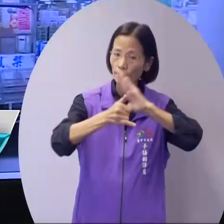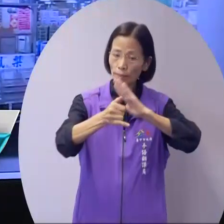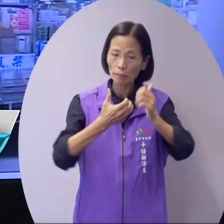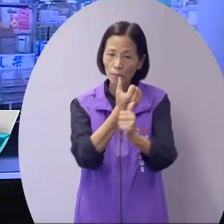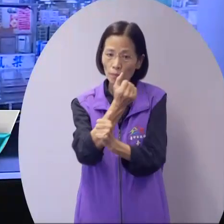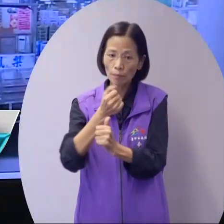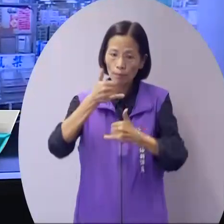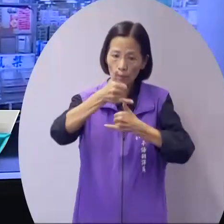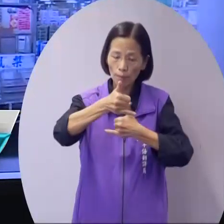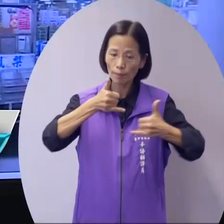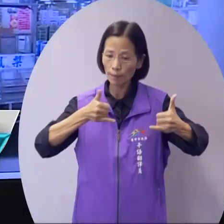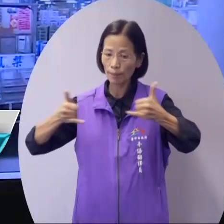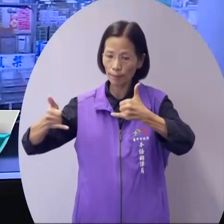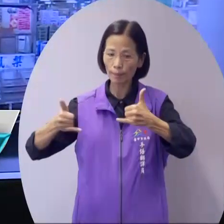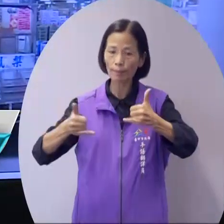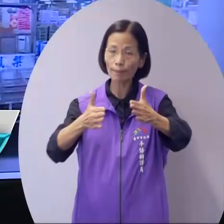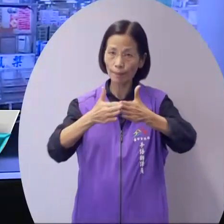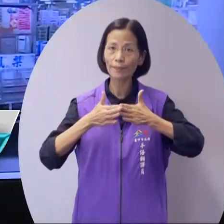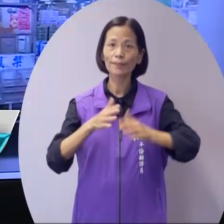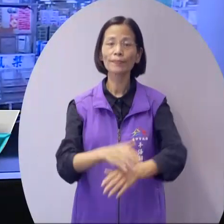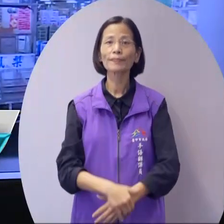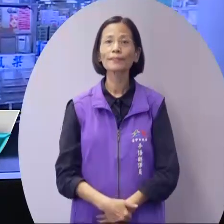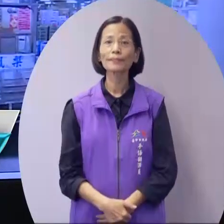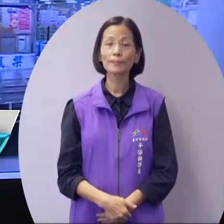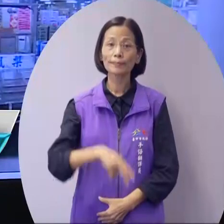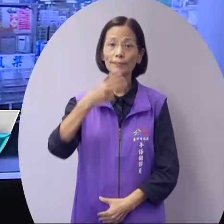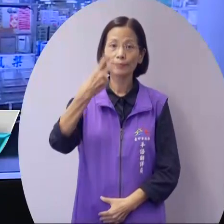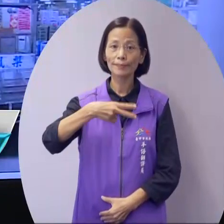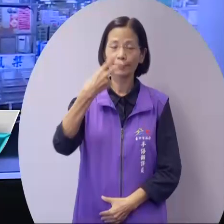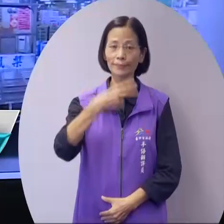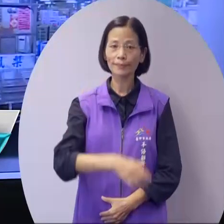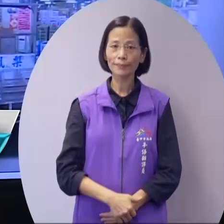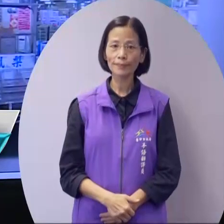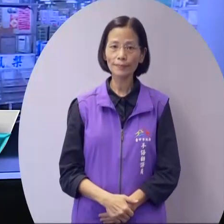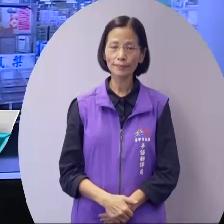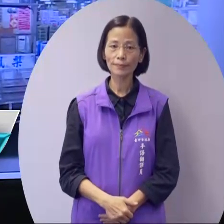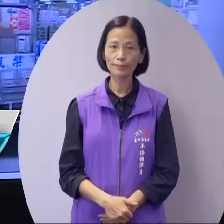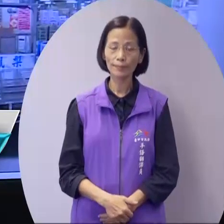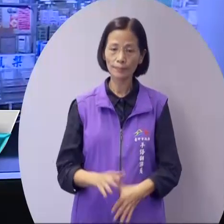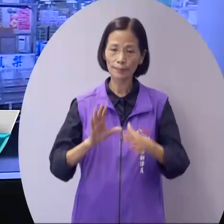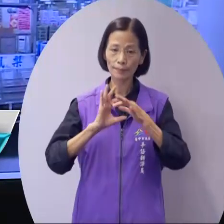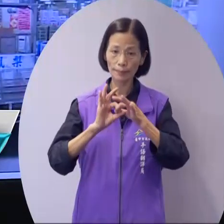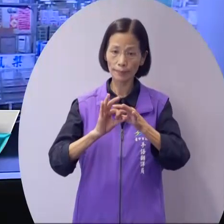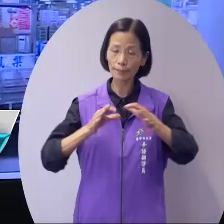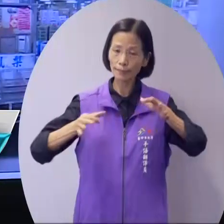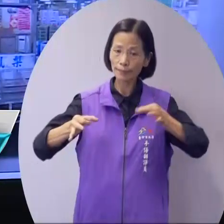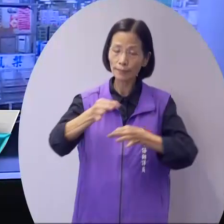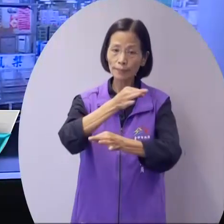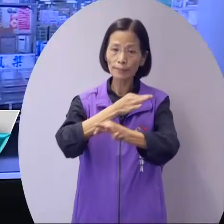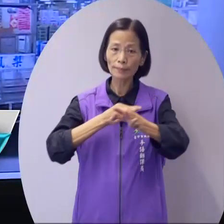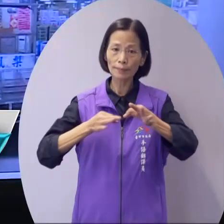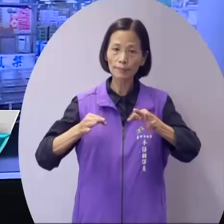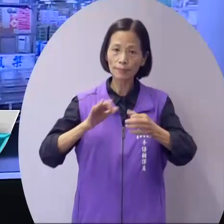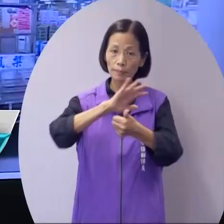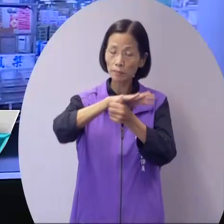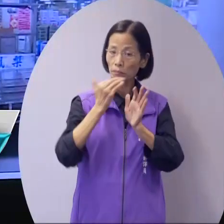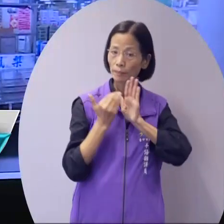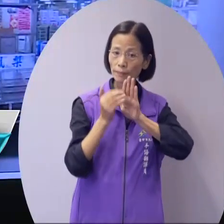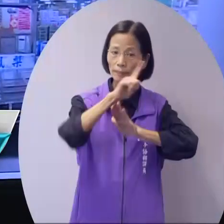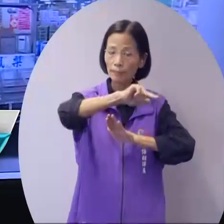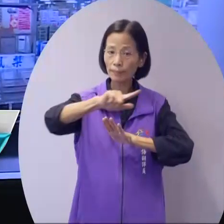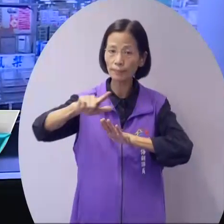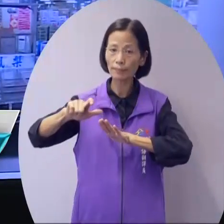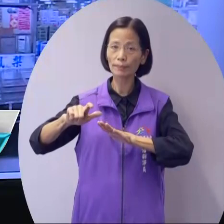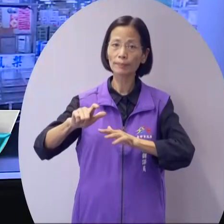员维持适当的社交距离。另外，也提供相关市场的相关的防疫物资，还